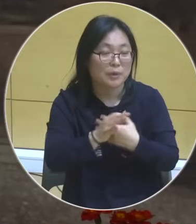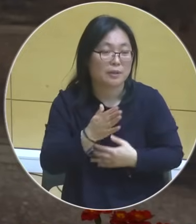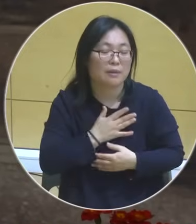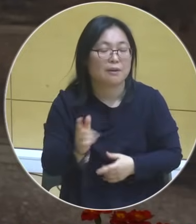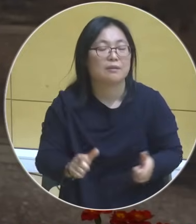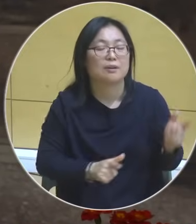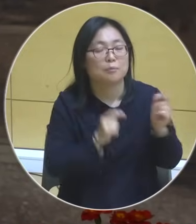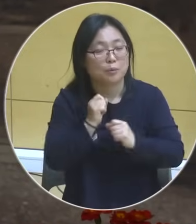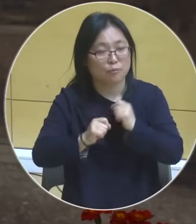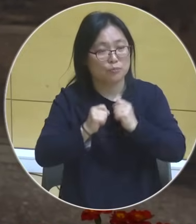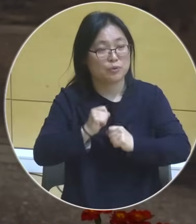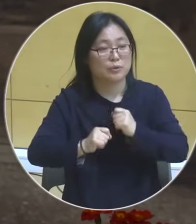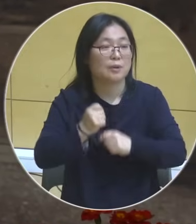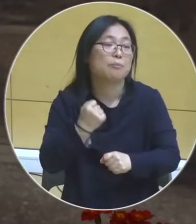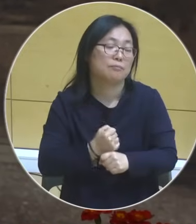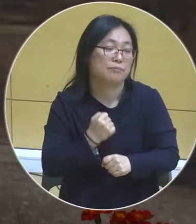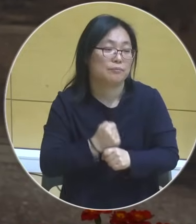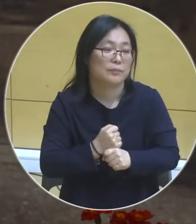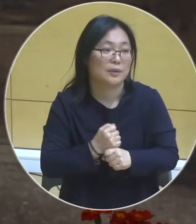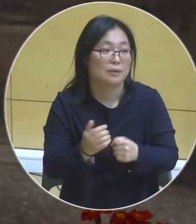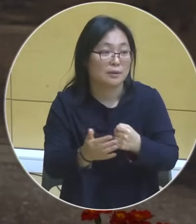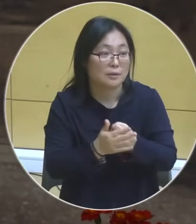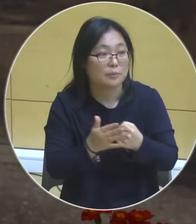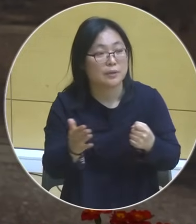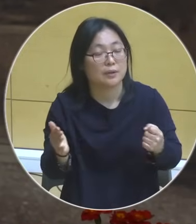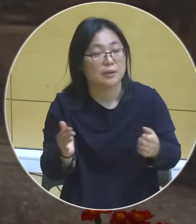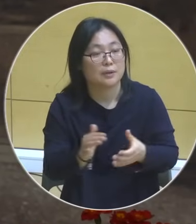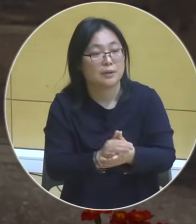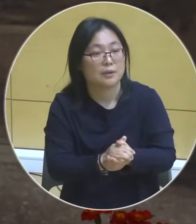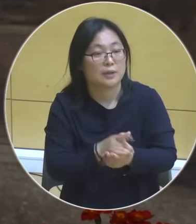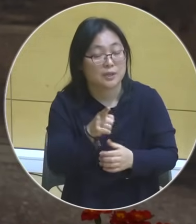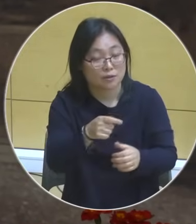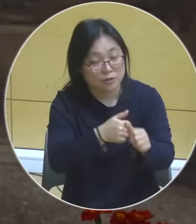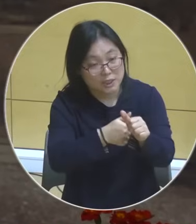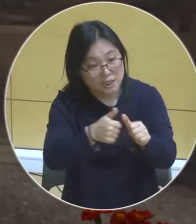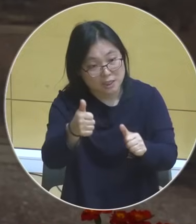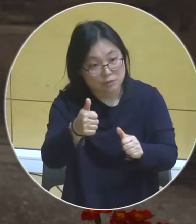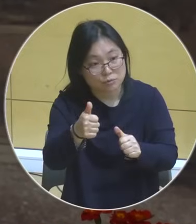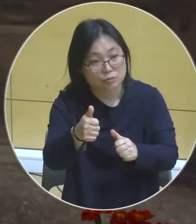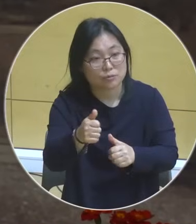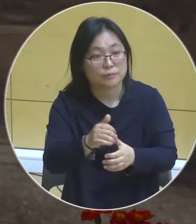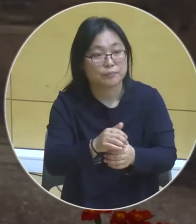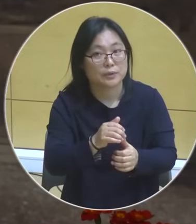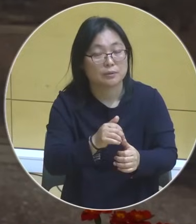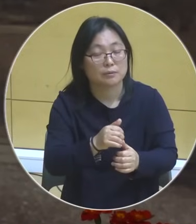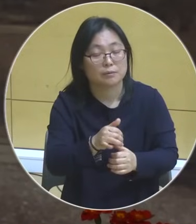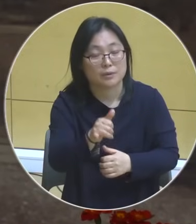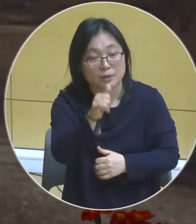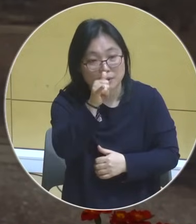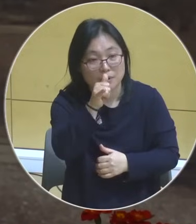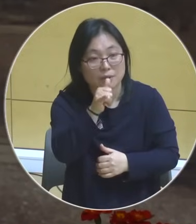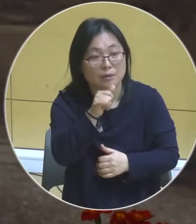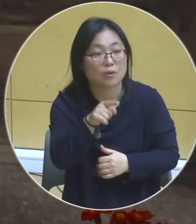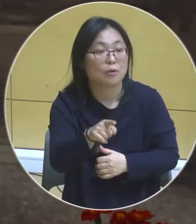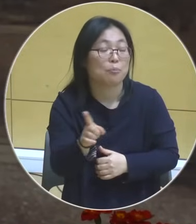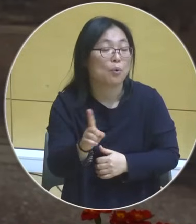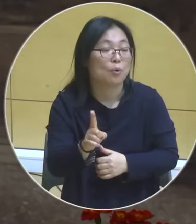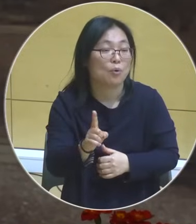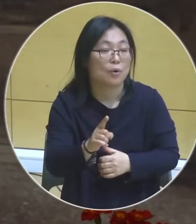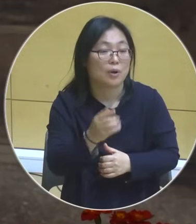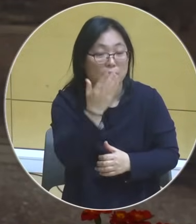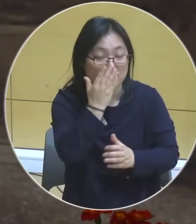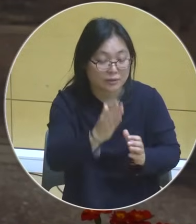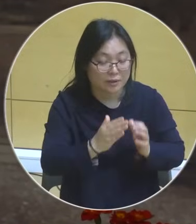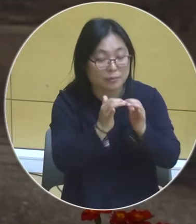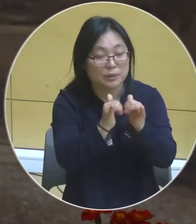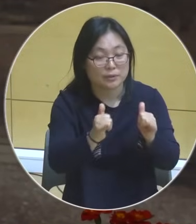삶을 움직이게 만드는 것을 그는 보았습니다. 그래서 이것을 이길 수 있는, 이것을 극복할 수 있는 것, 이 백성들이